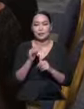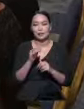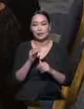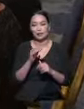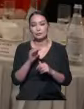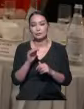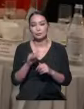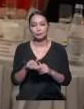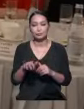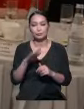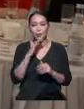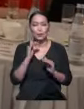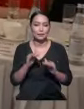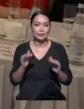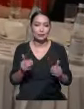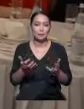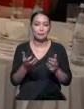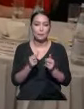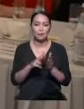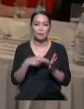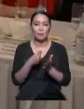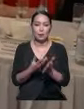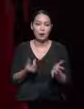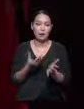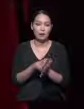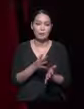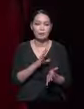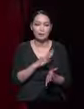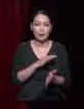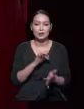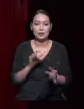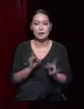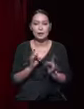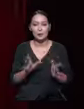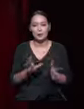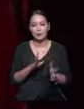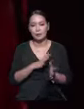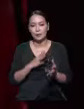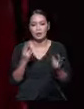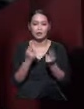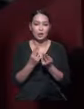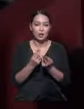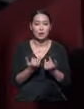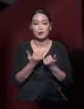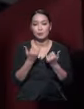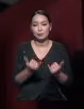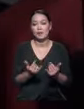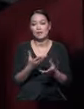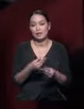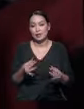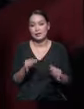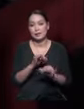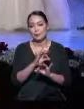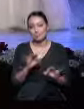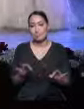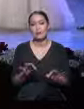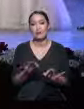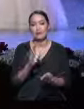региона получили выплаты к 8 марта. Кроме того, состоялся праздничный концерт, посвященный весне и прекрасным